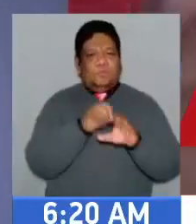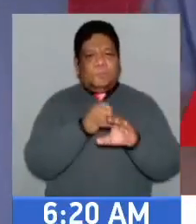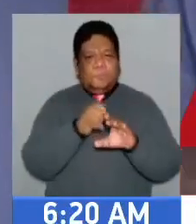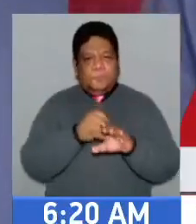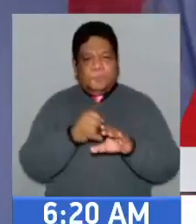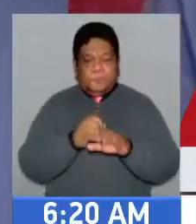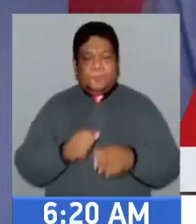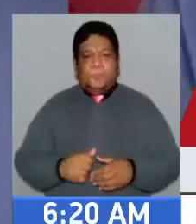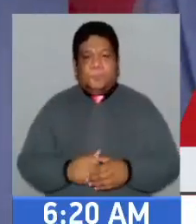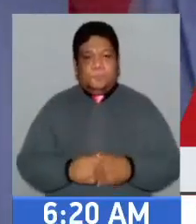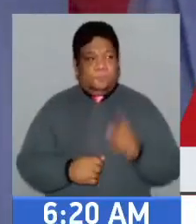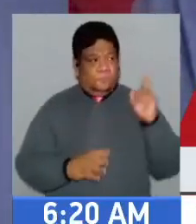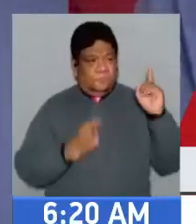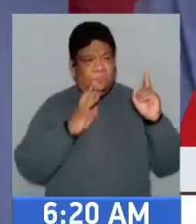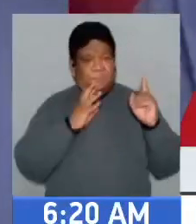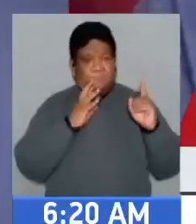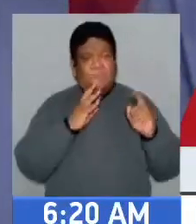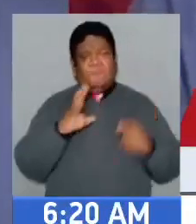pero dapat